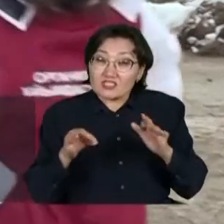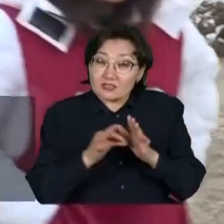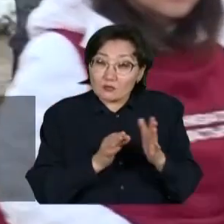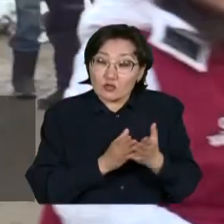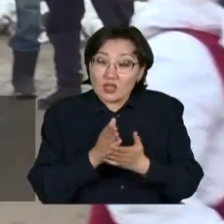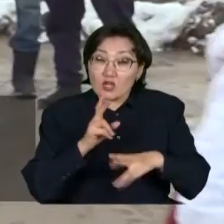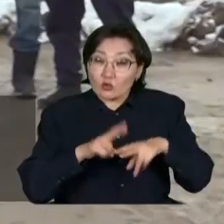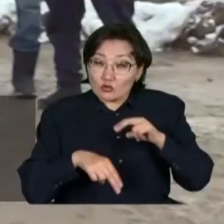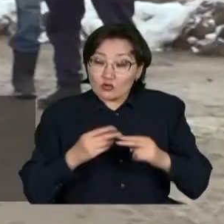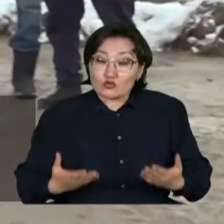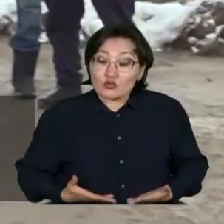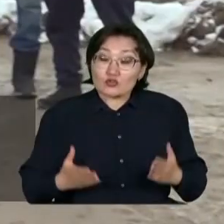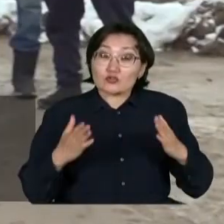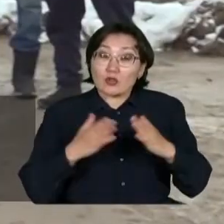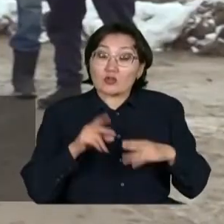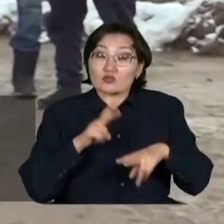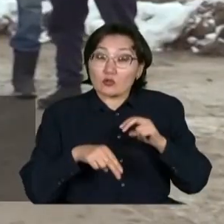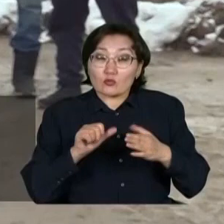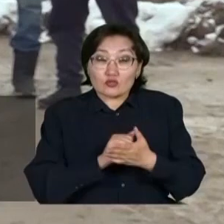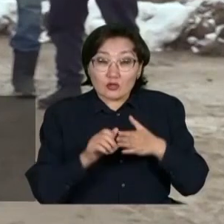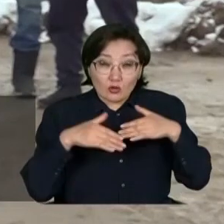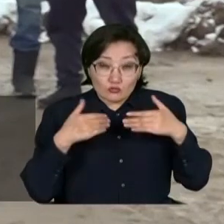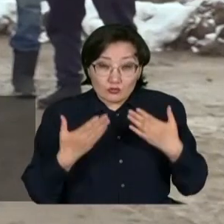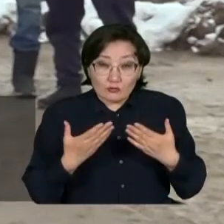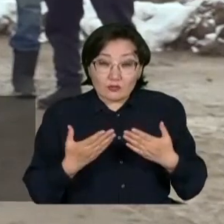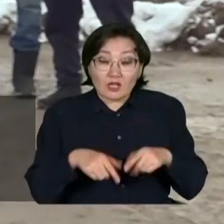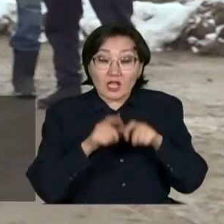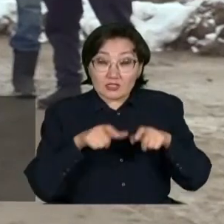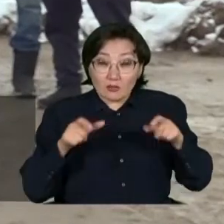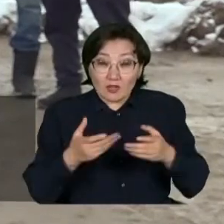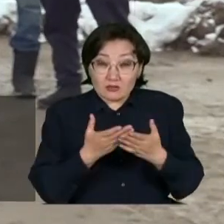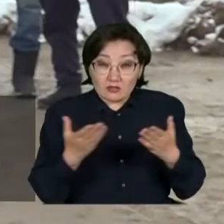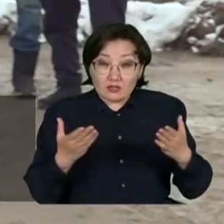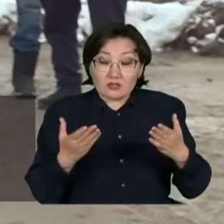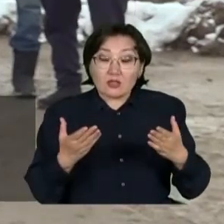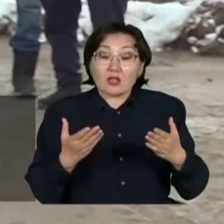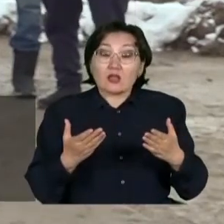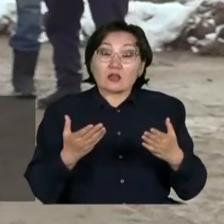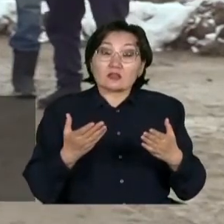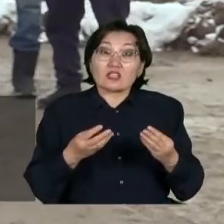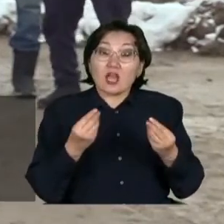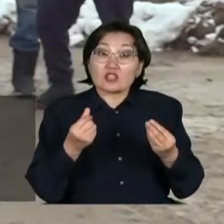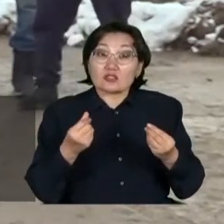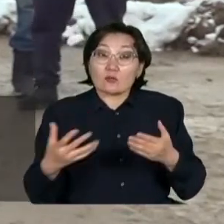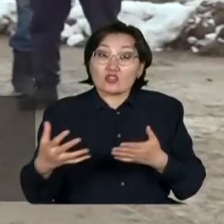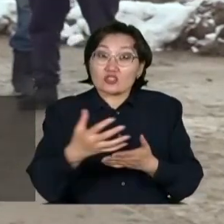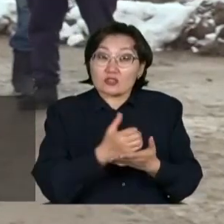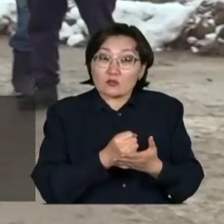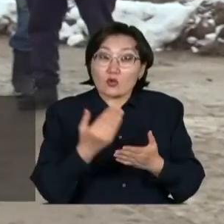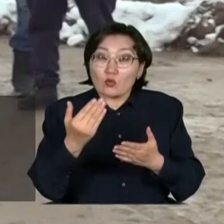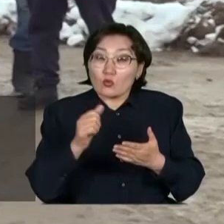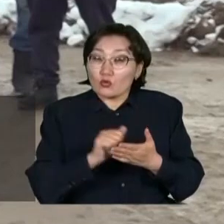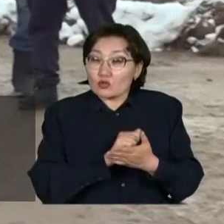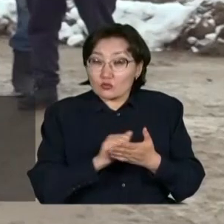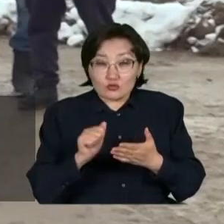құрылыс салуға құжаттары жоқ. Және азаматтардың үлескерлердің ақшасын жинауға да